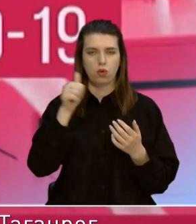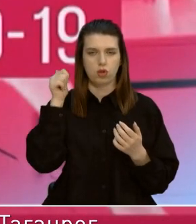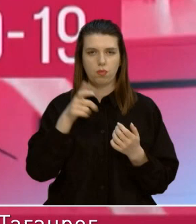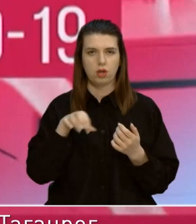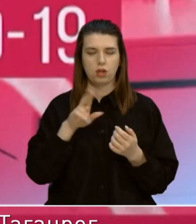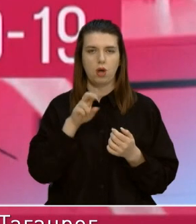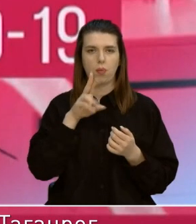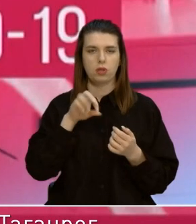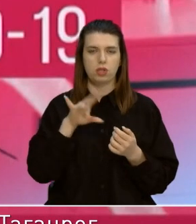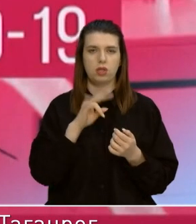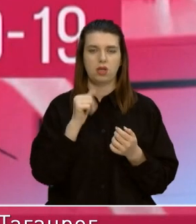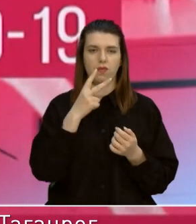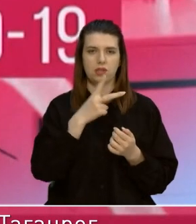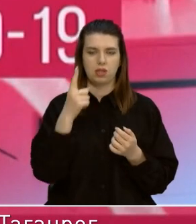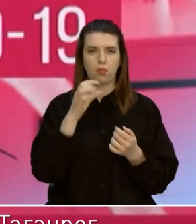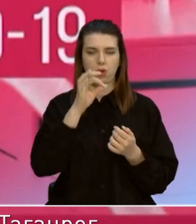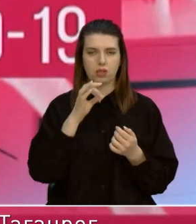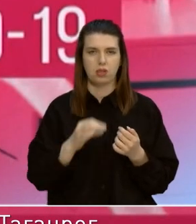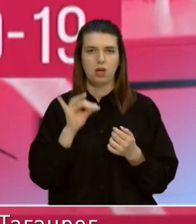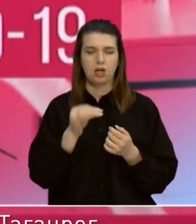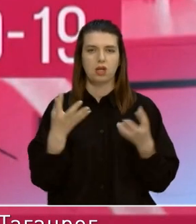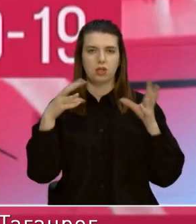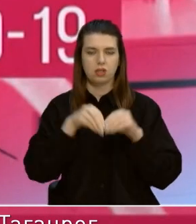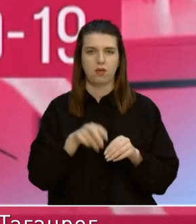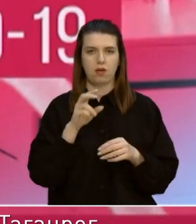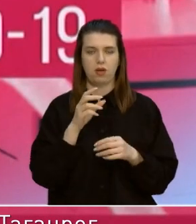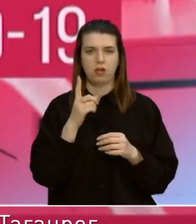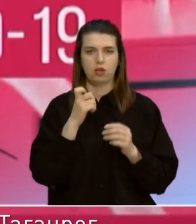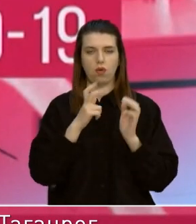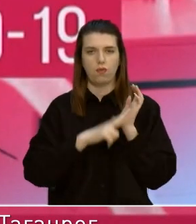году почти на 21% и составила более